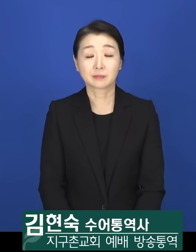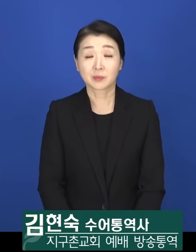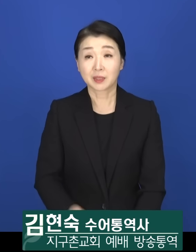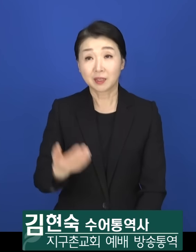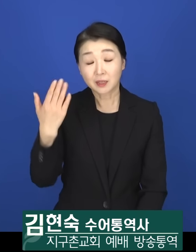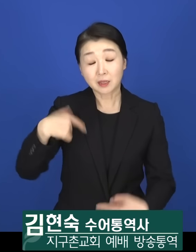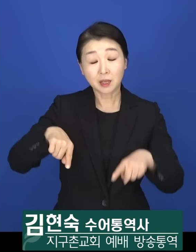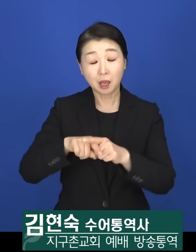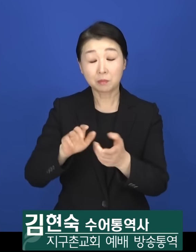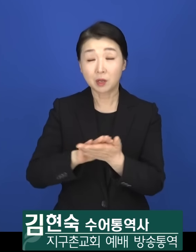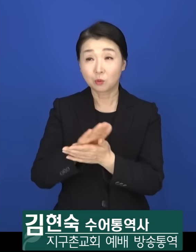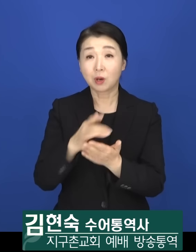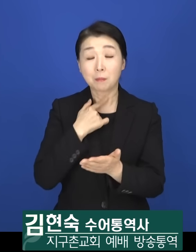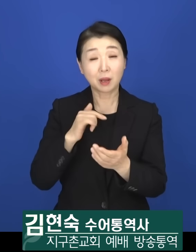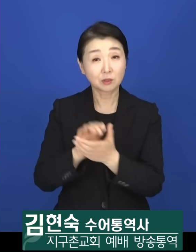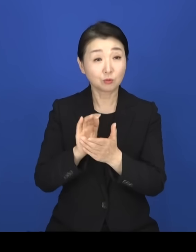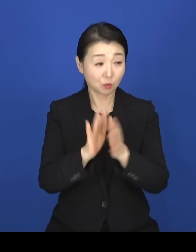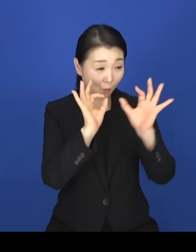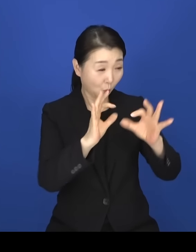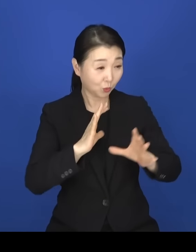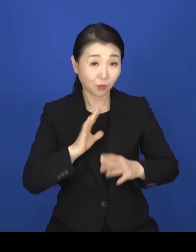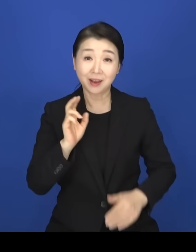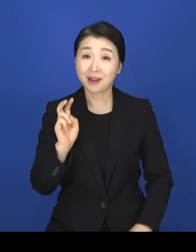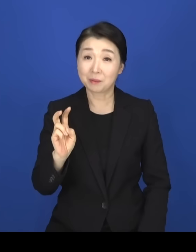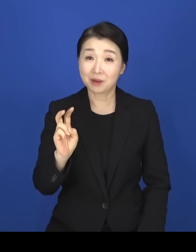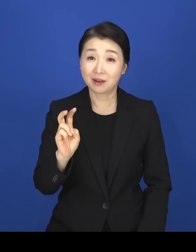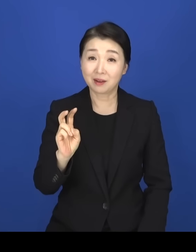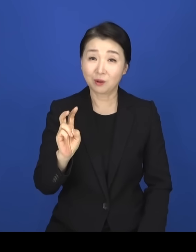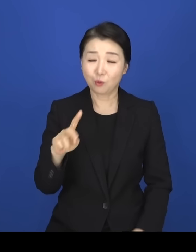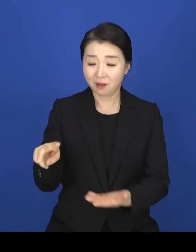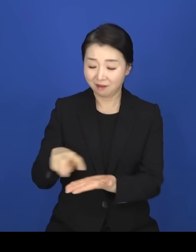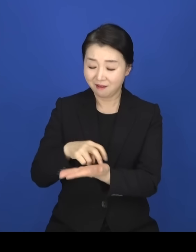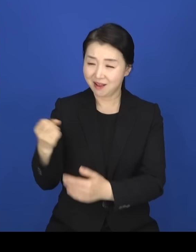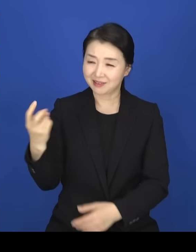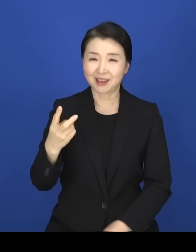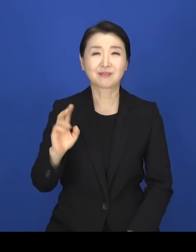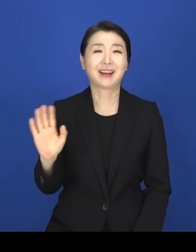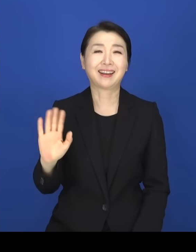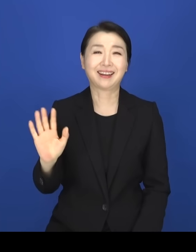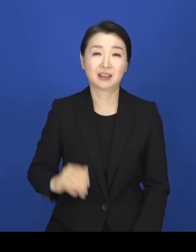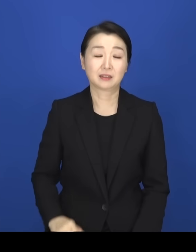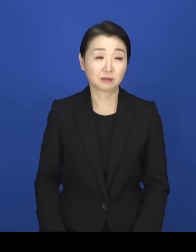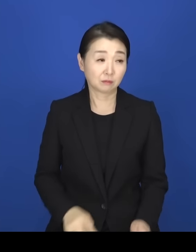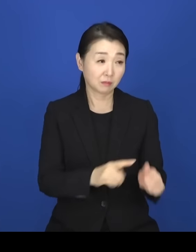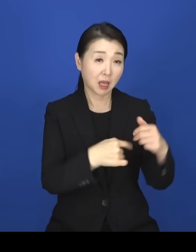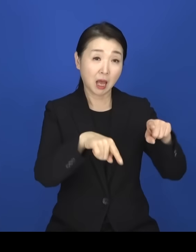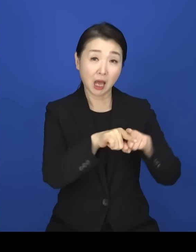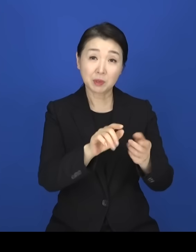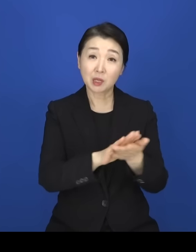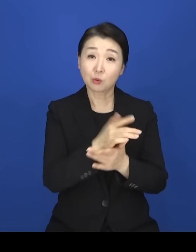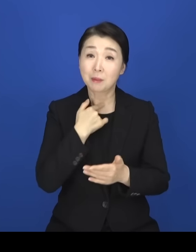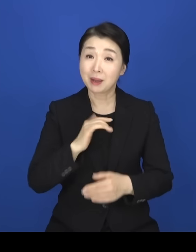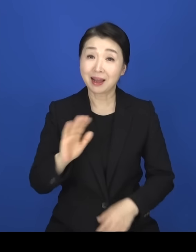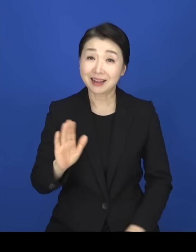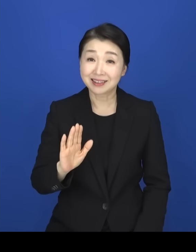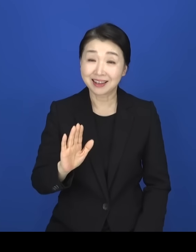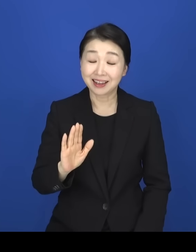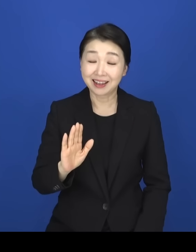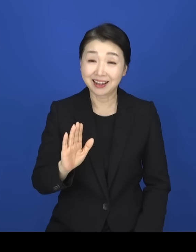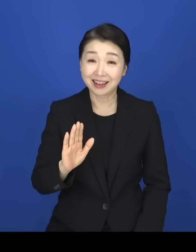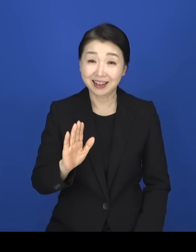예전에 같이 놀던 친구들이 좀 많이 놀랬겠어요. 같이 일단 연락을 잘 안 하게 되고. 김기리 형제는 같이 놀던 멤버는 아니죠?